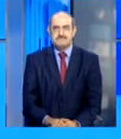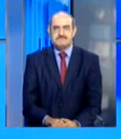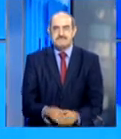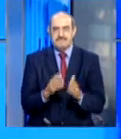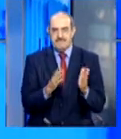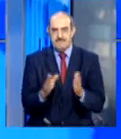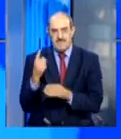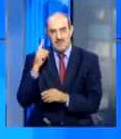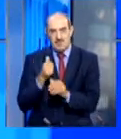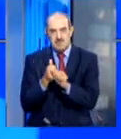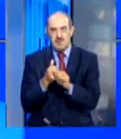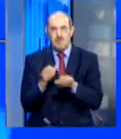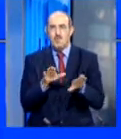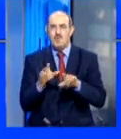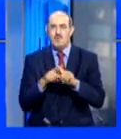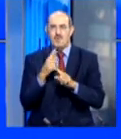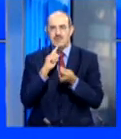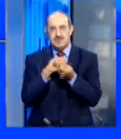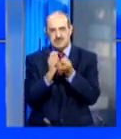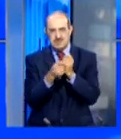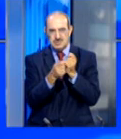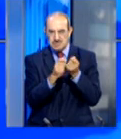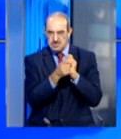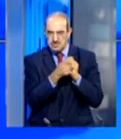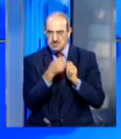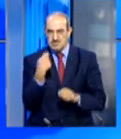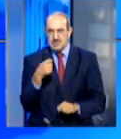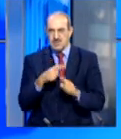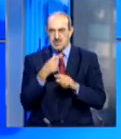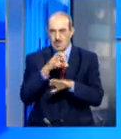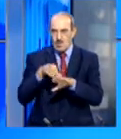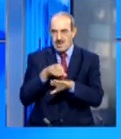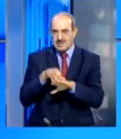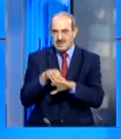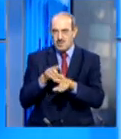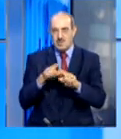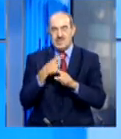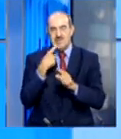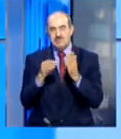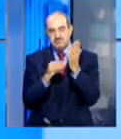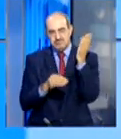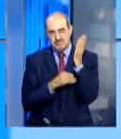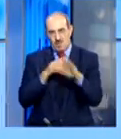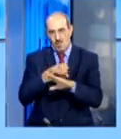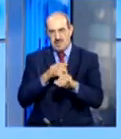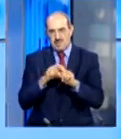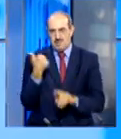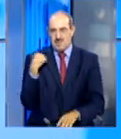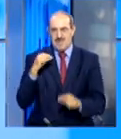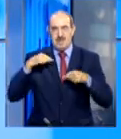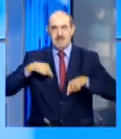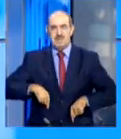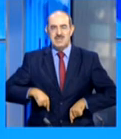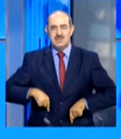تبعا للحركة التي أجراها السيد رئيس الجمهورية في سلك الولاة والولاة المنتدبين، أشرف أمس وزير